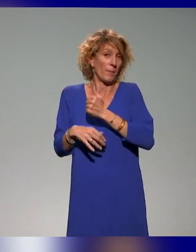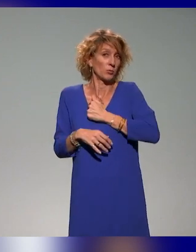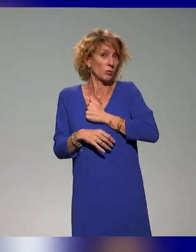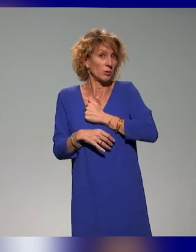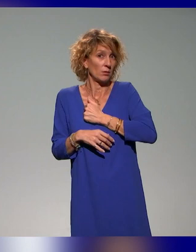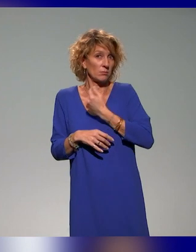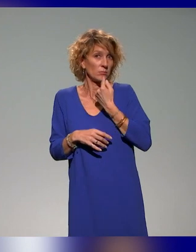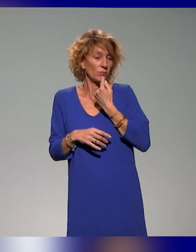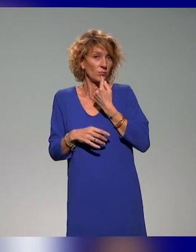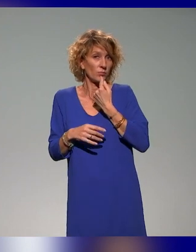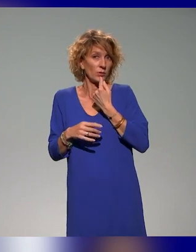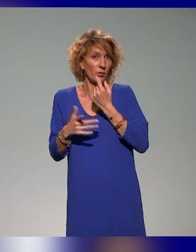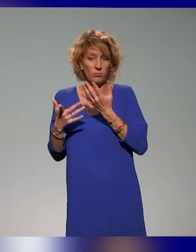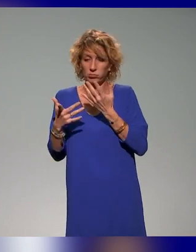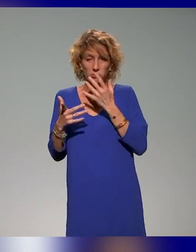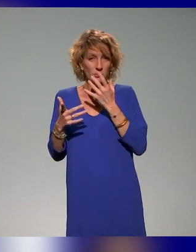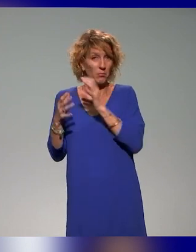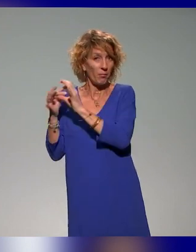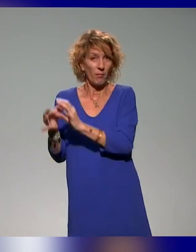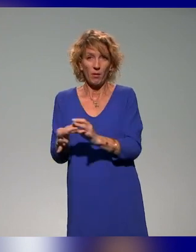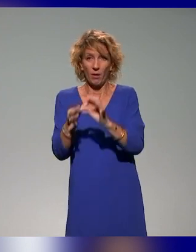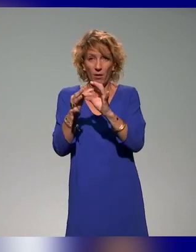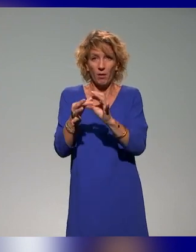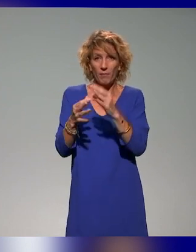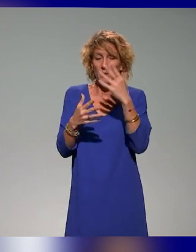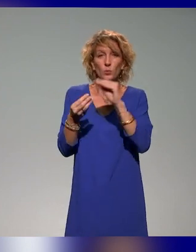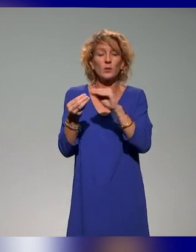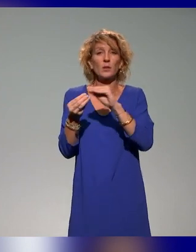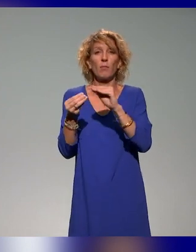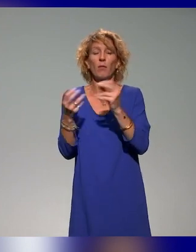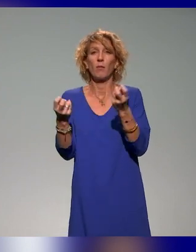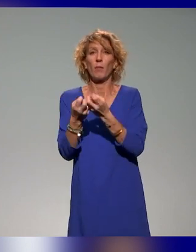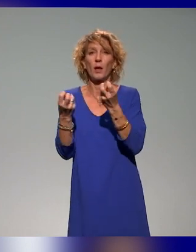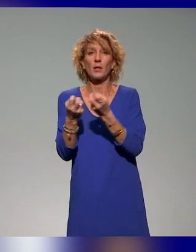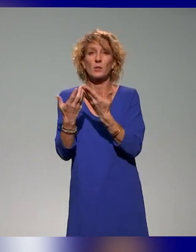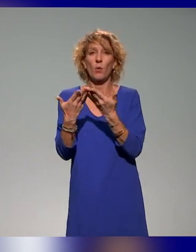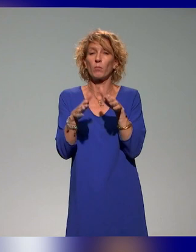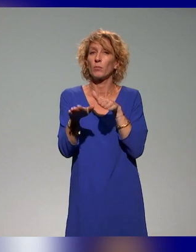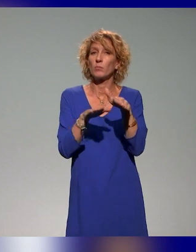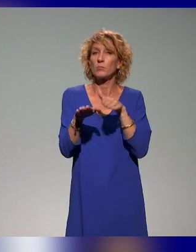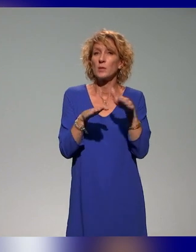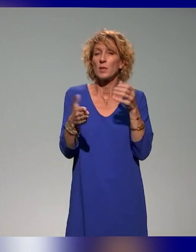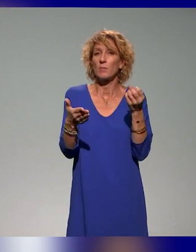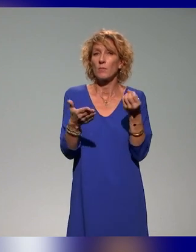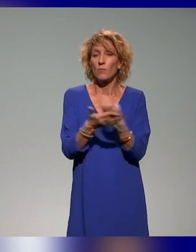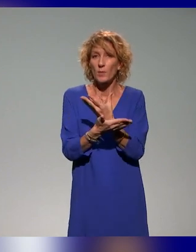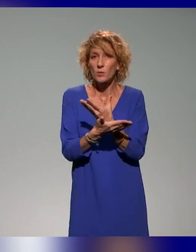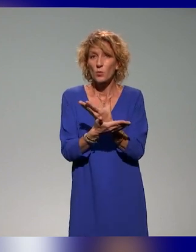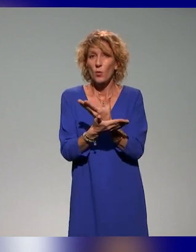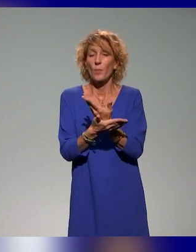en cohérence avec d'autres éléments, par exemple, d'un système d'information, tout